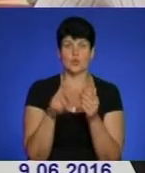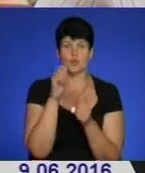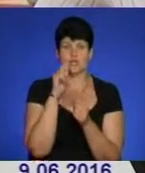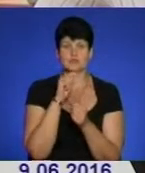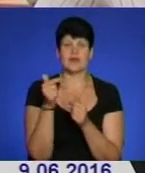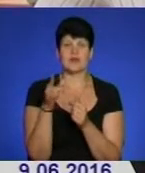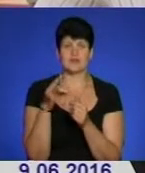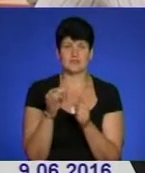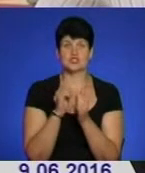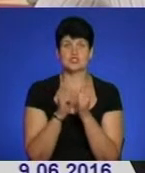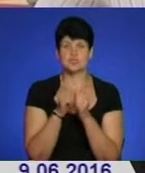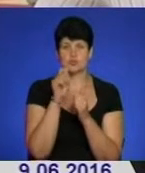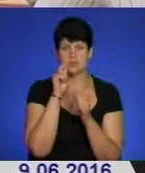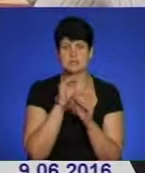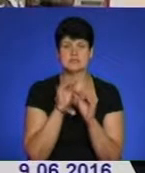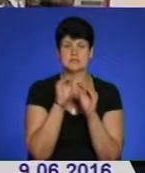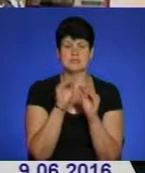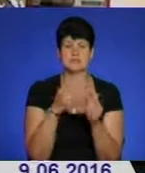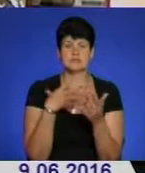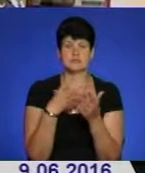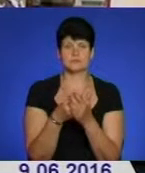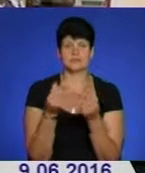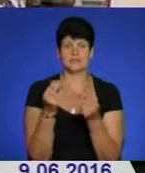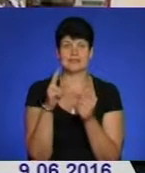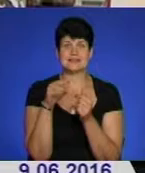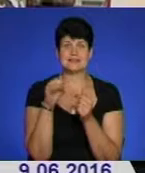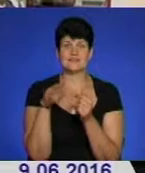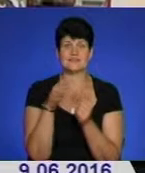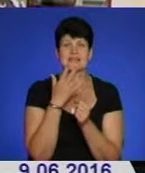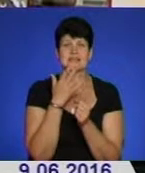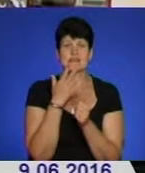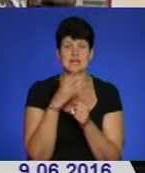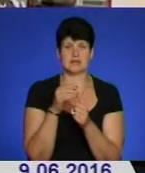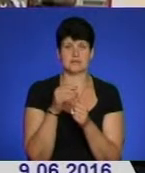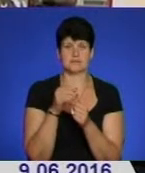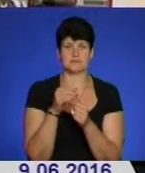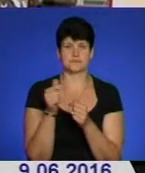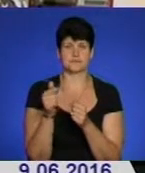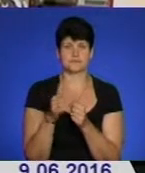Все частіше українці розміщують свої заощадження на депозитах в національній валюті.